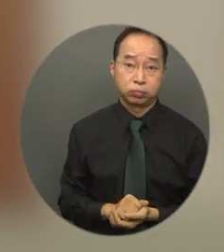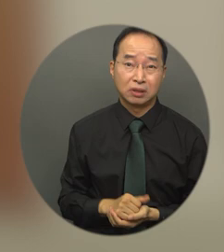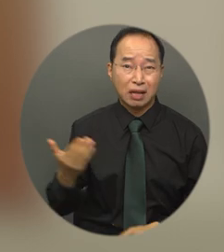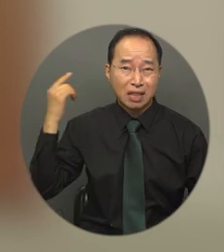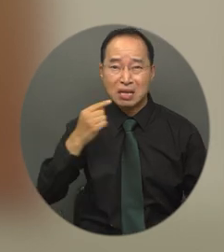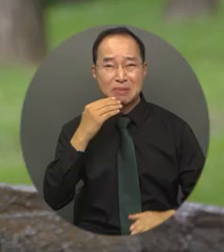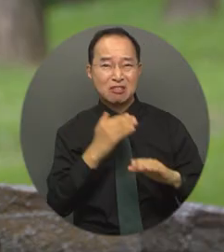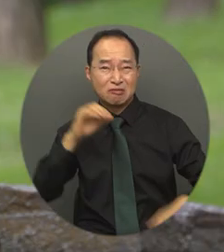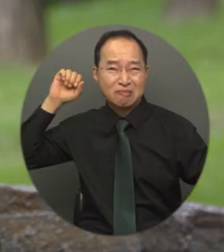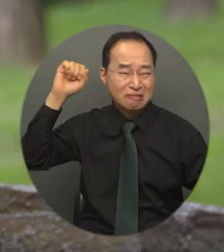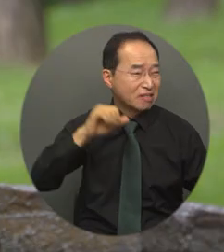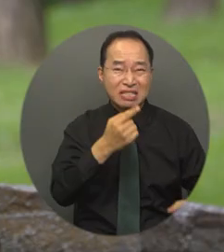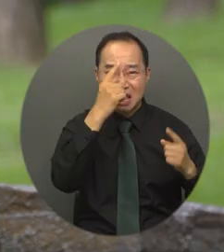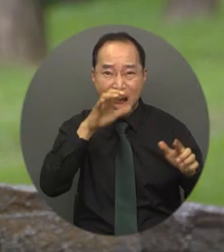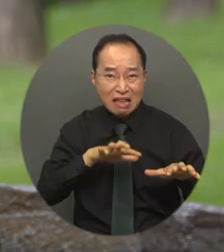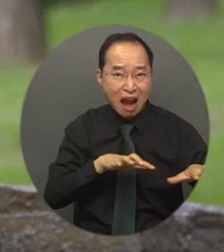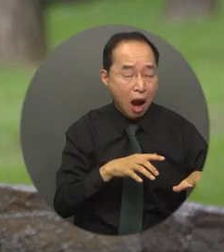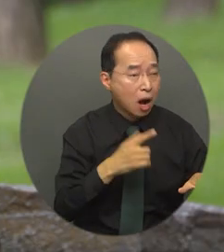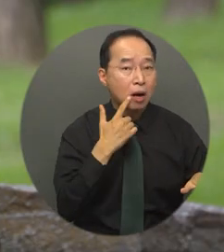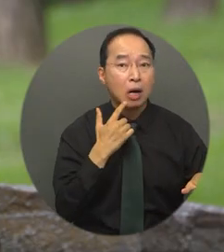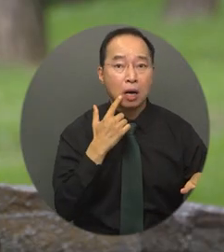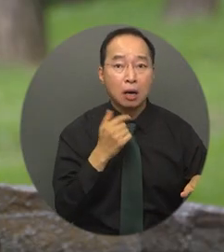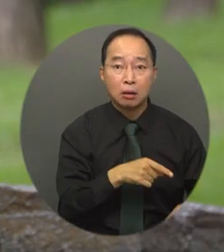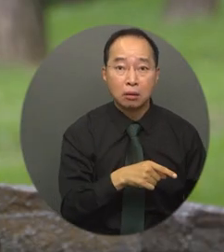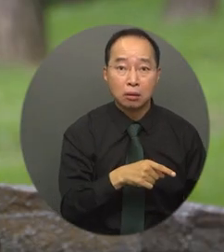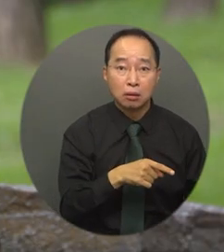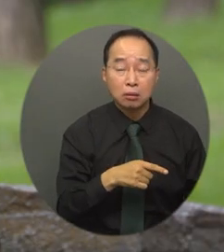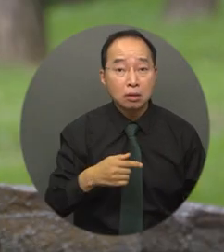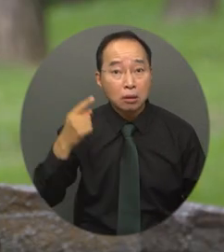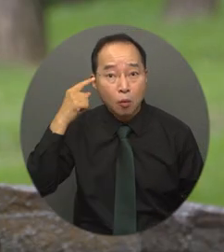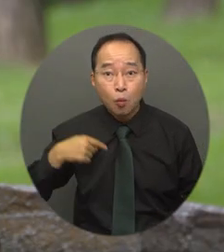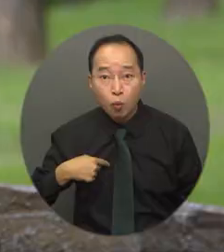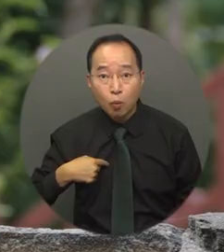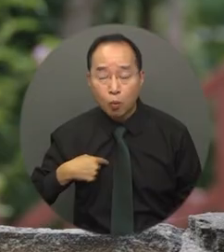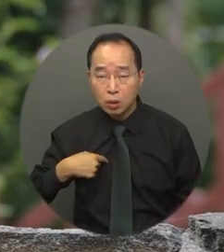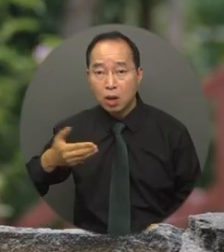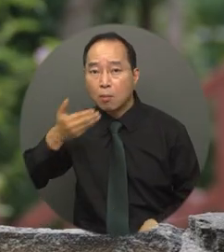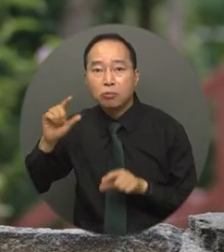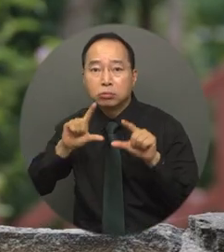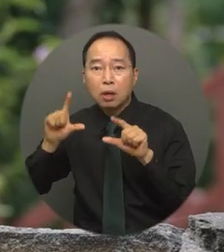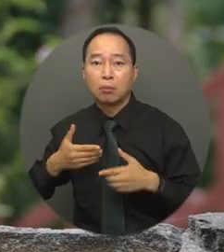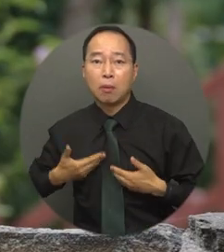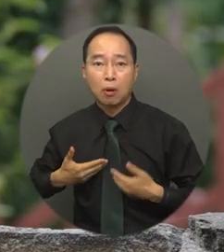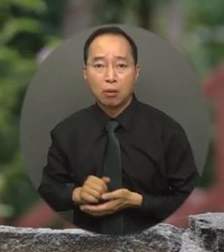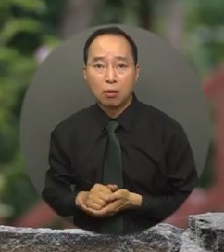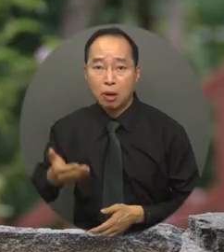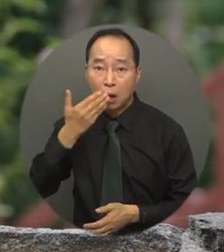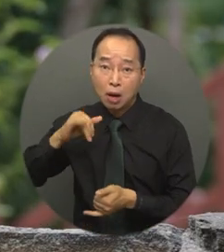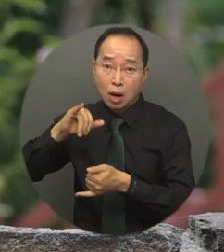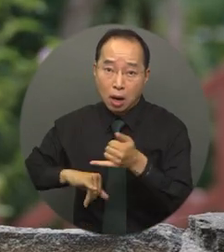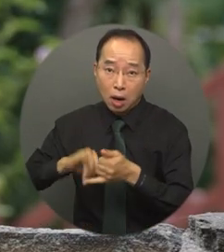부러웠습니다. 저는 그저 살기에도 바빴습니다. 밥을 굶은 적도 한두 번이